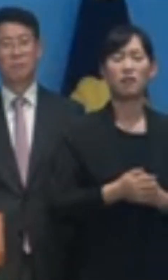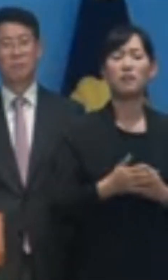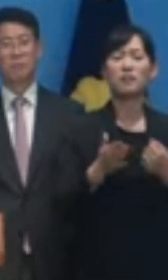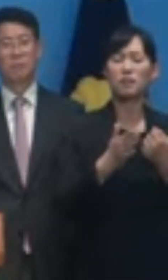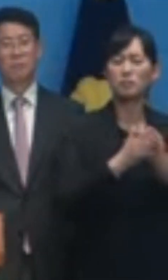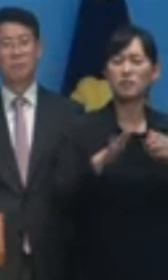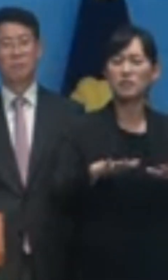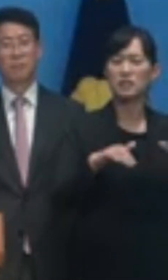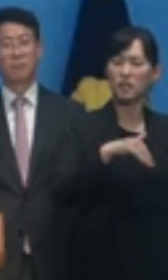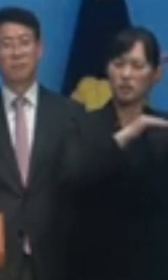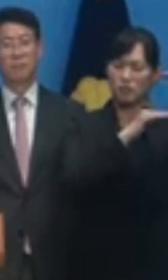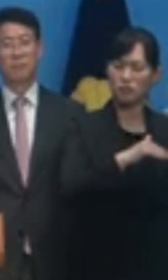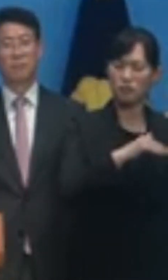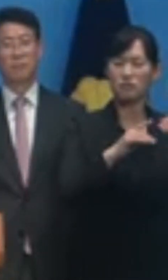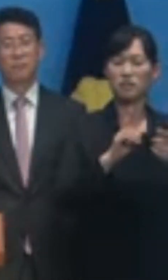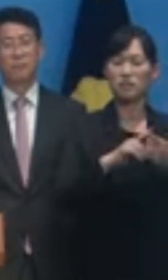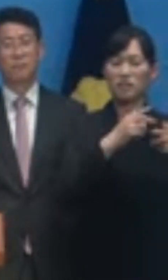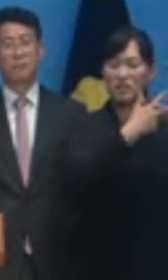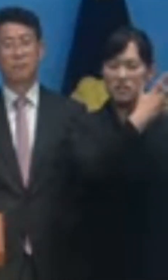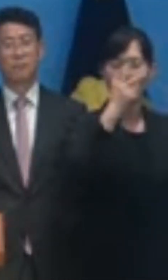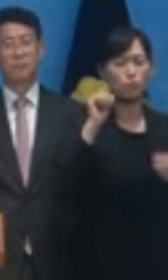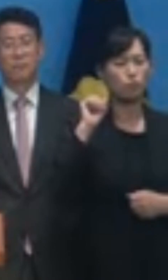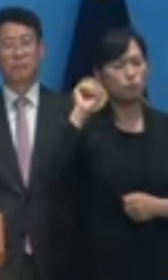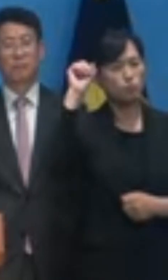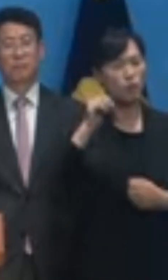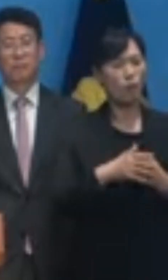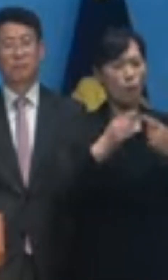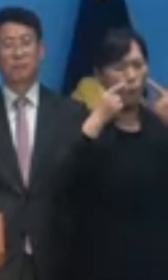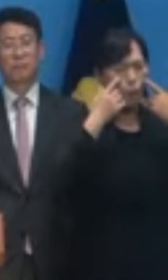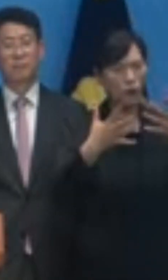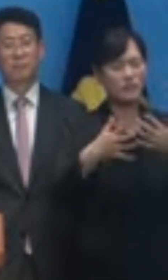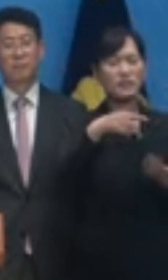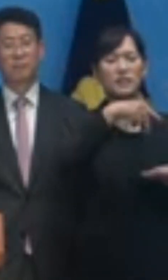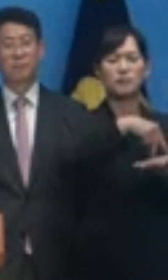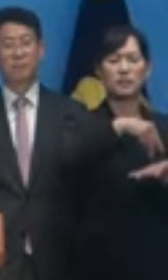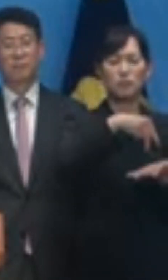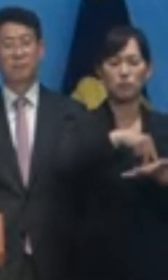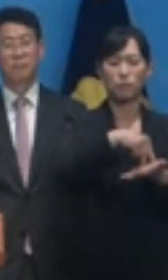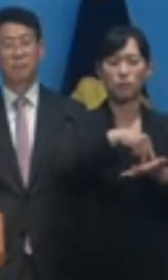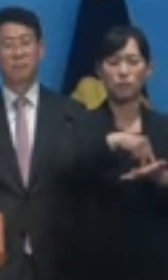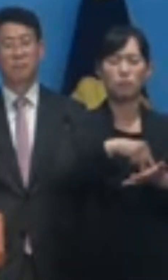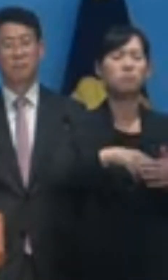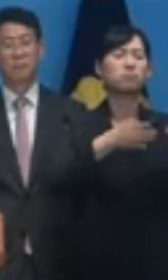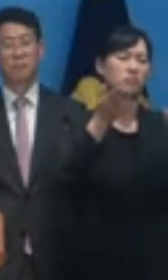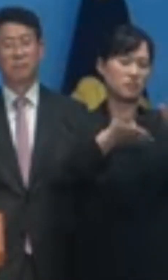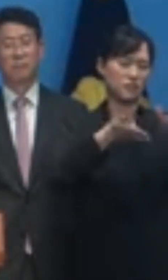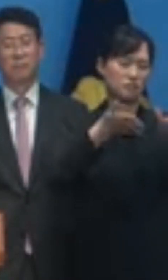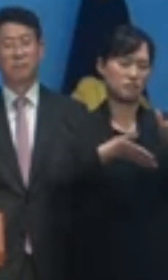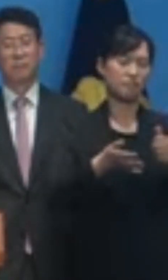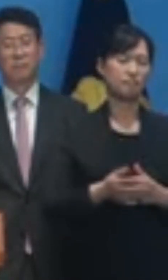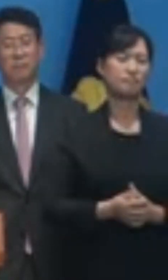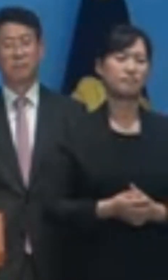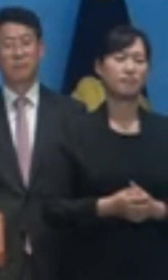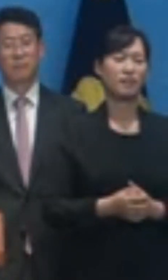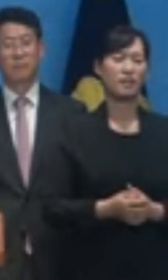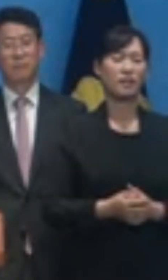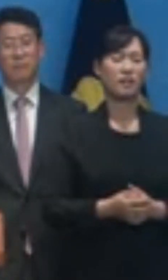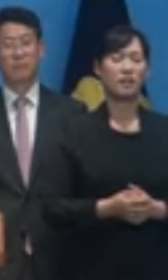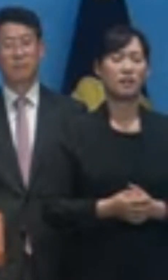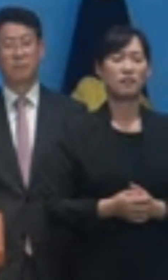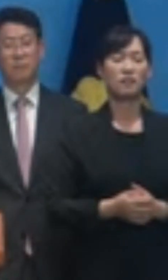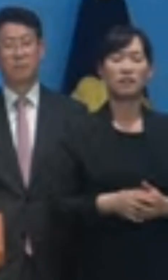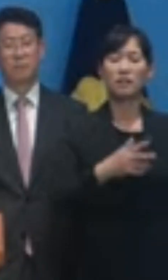따라서 이 사안에 대한 이재명 후보의 명확한 입장도 요구하는 바입니다.